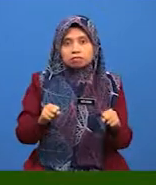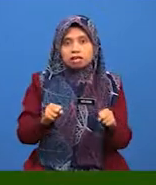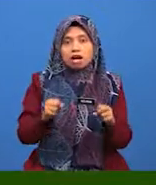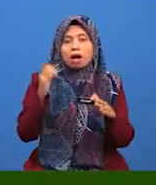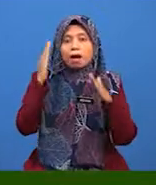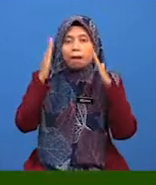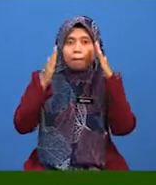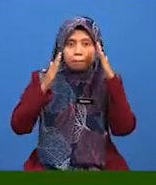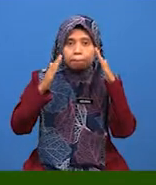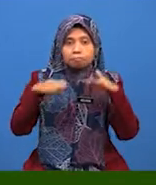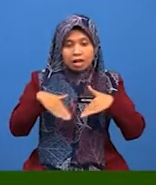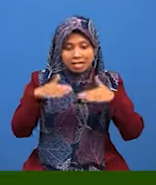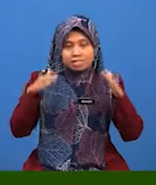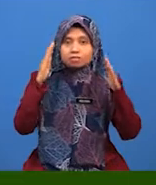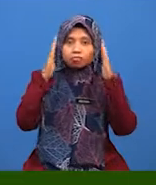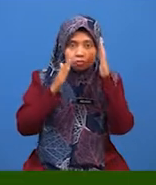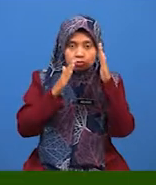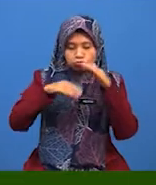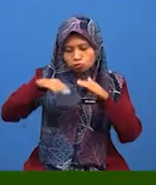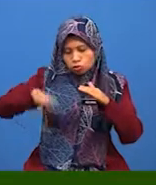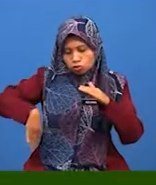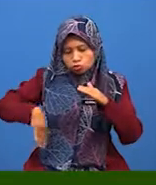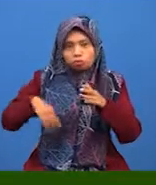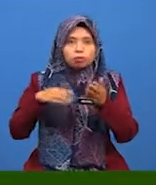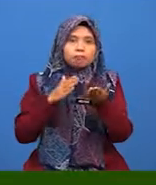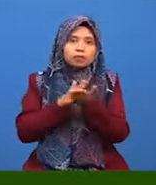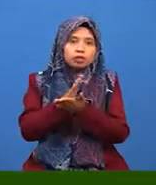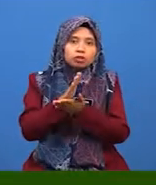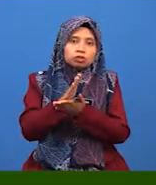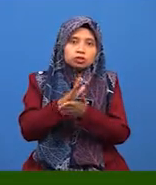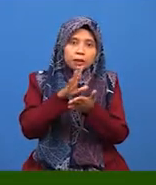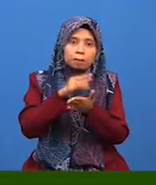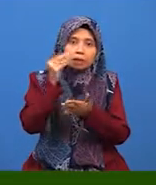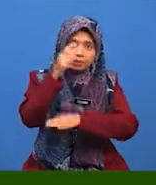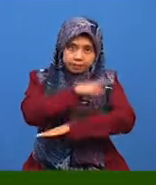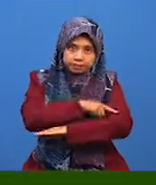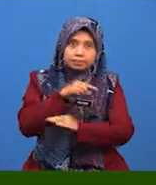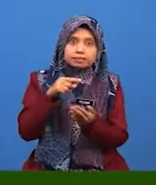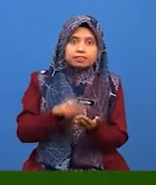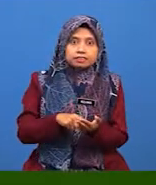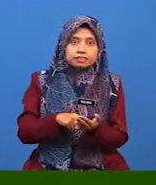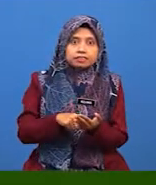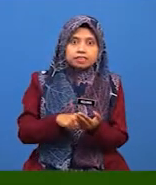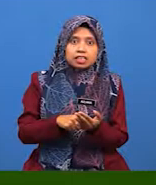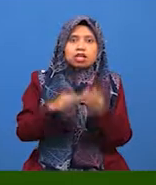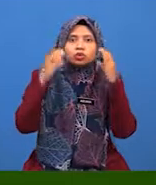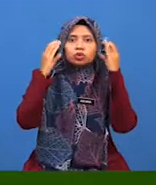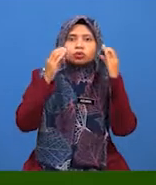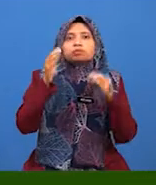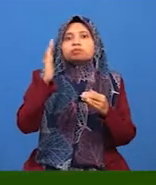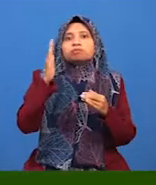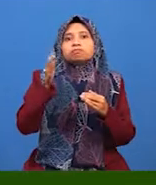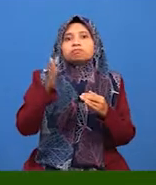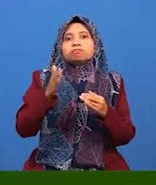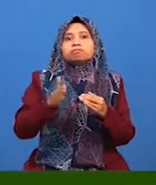Bahasa Melayu. Sebelum meneruskan sesi pengajaran dan pembelajaran pada hari ini, Cikgu